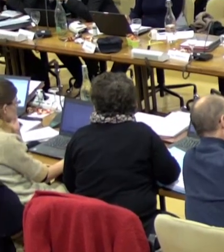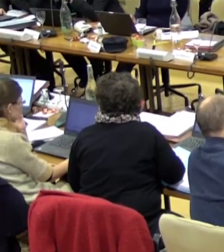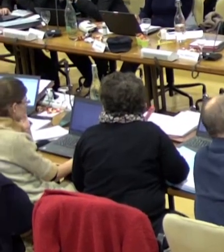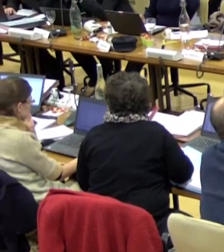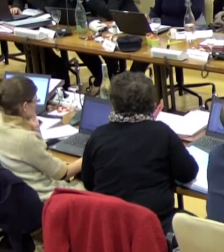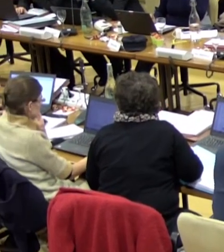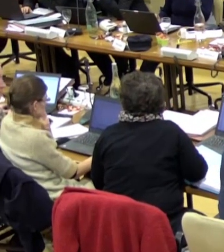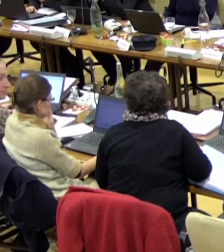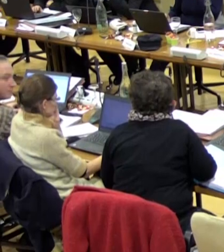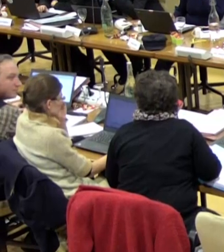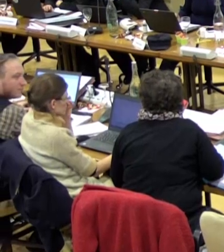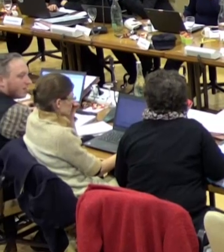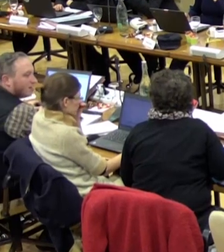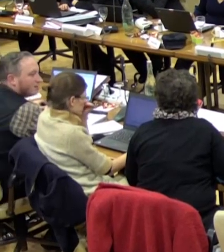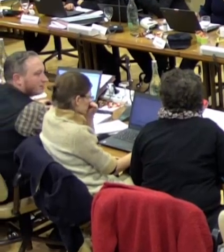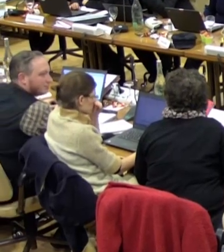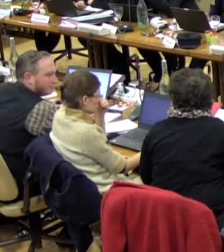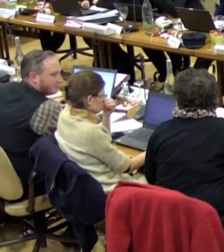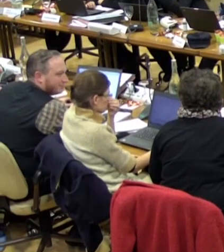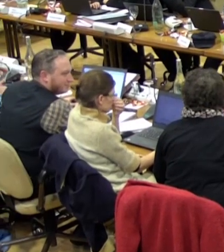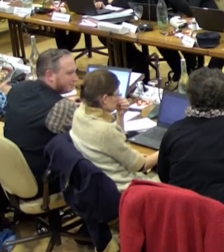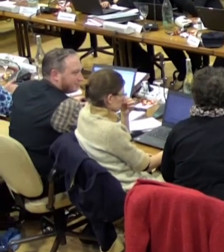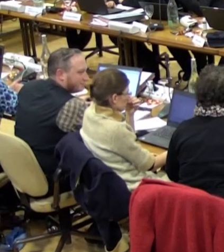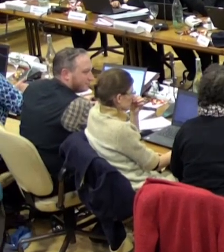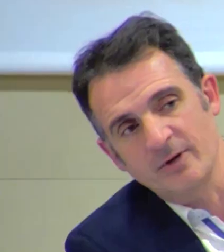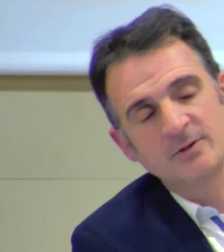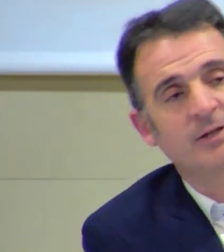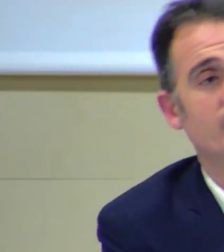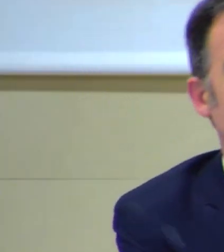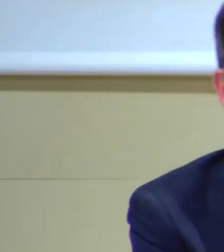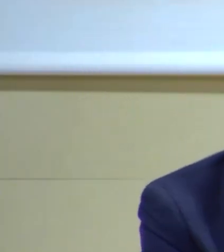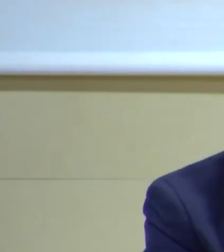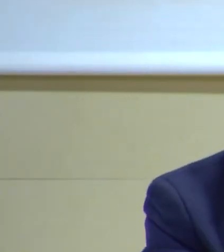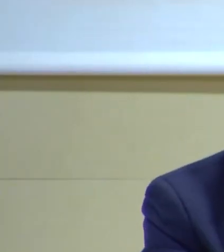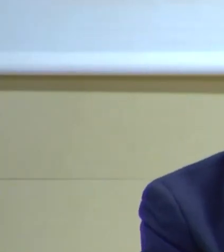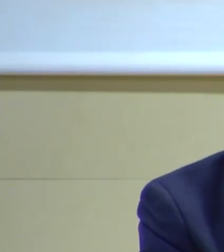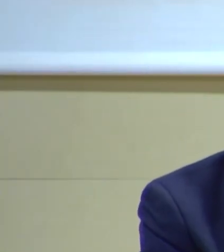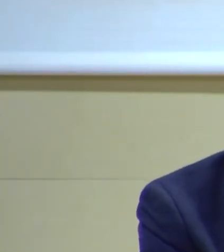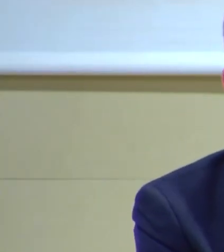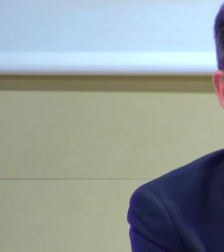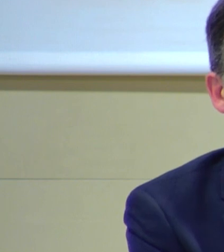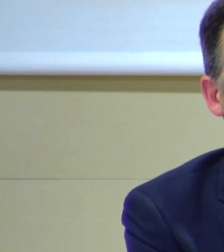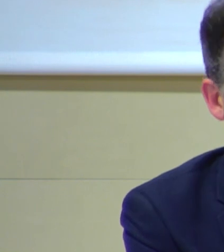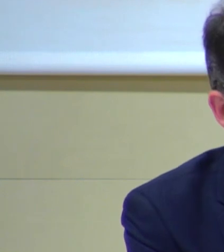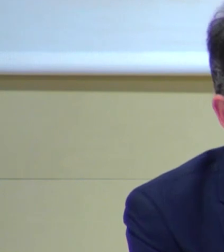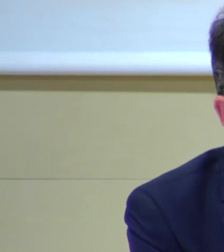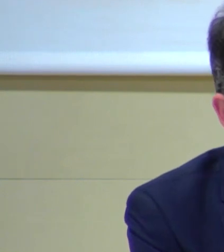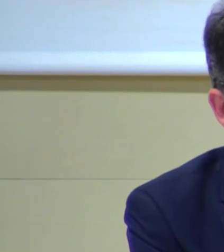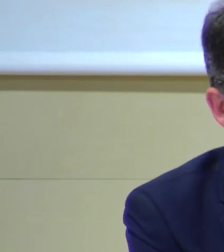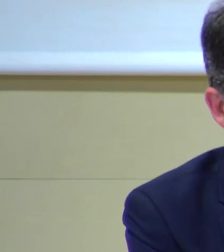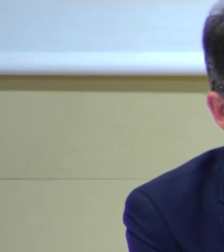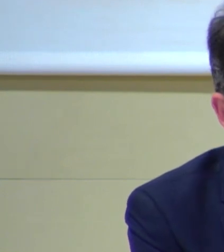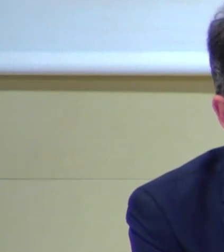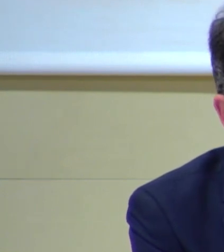rcg e rgp un gp une vague tête là vous êtes les quatre dents oui merci